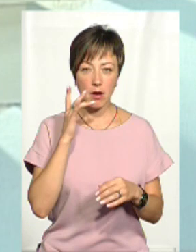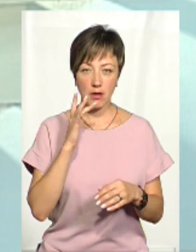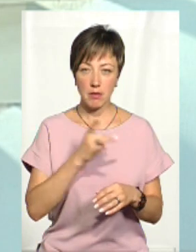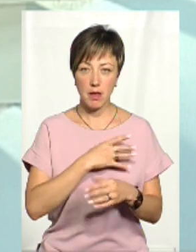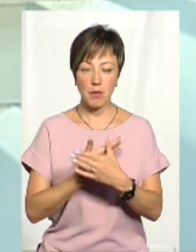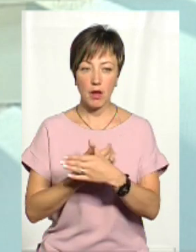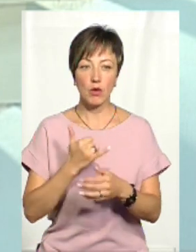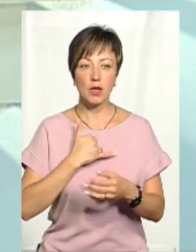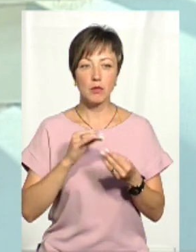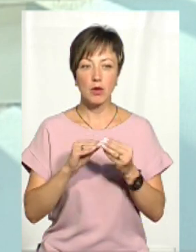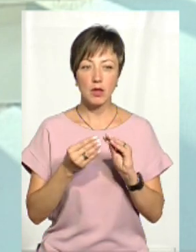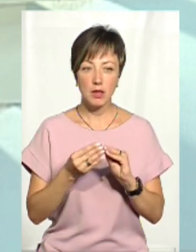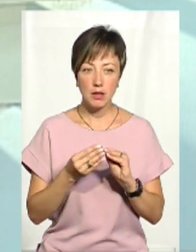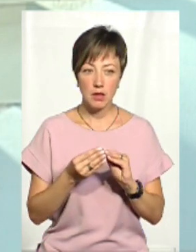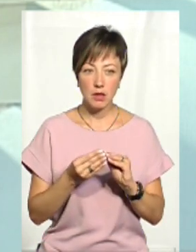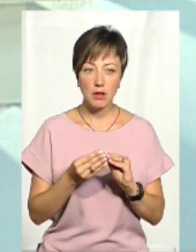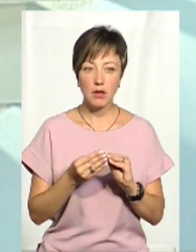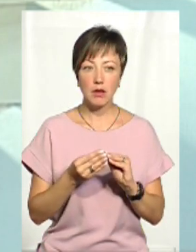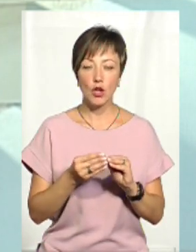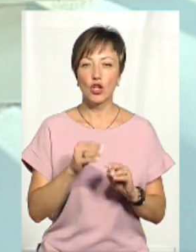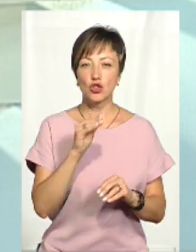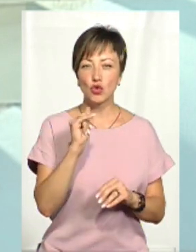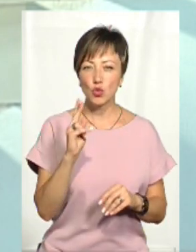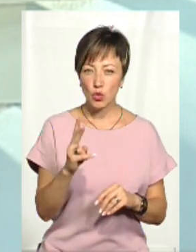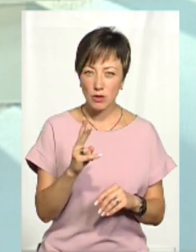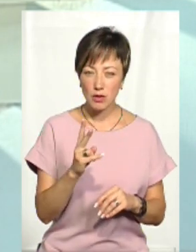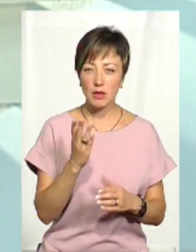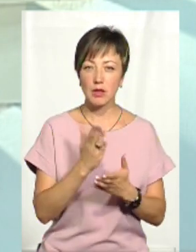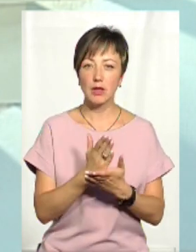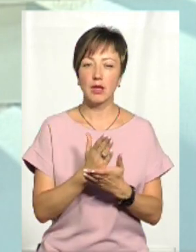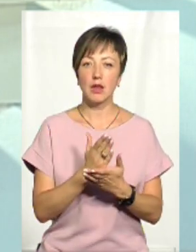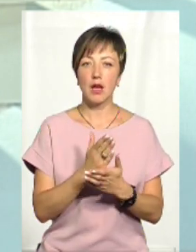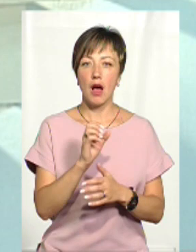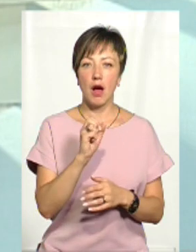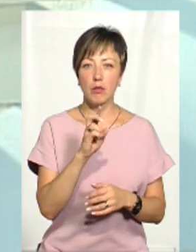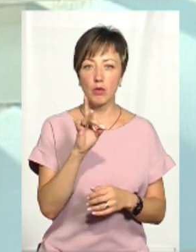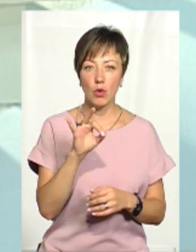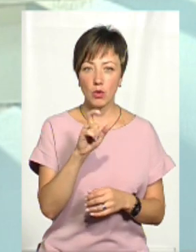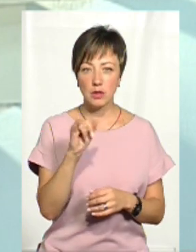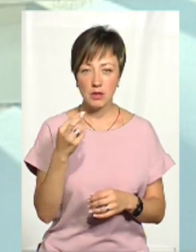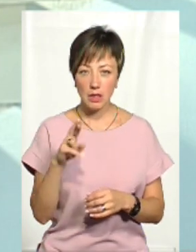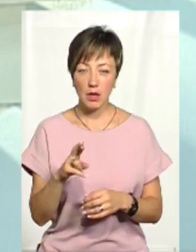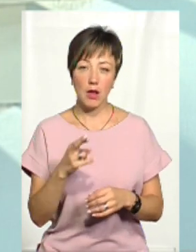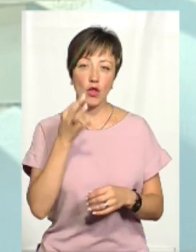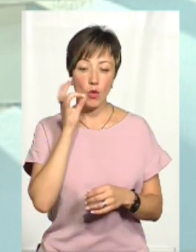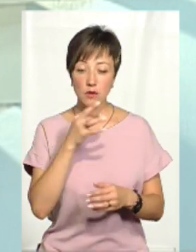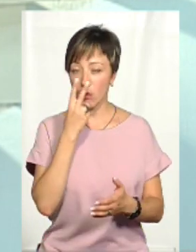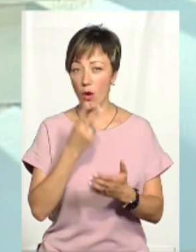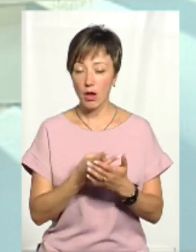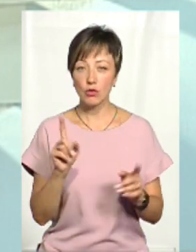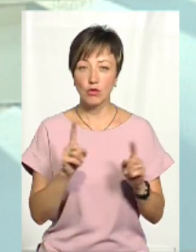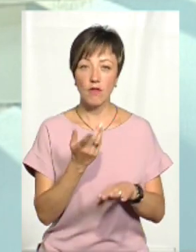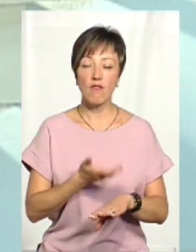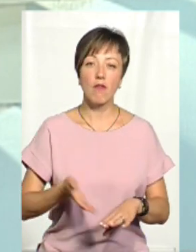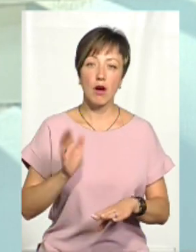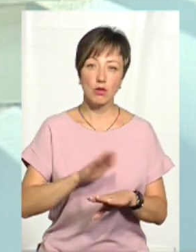американським білим метеликом, у нас ще й проблема з західним кукурудзяним жуком, у нас є проблема з амброзією полонолистою. І, як показує практика,